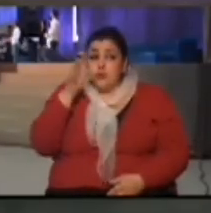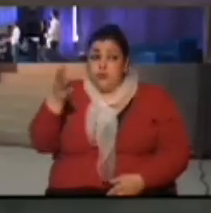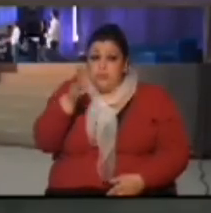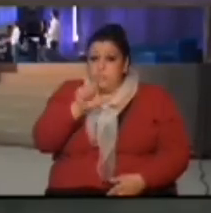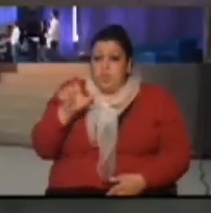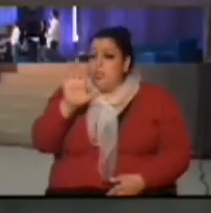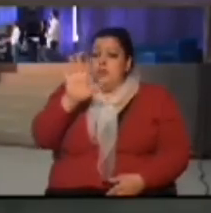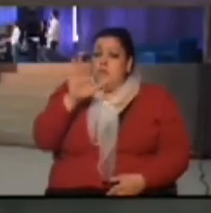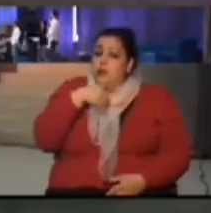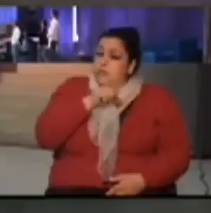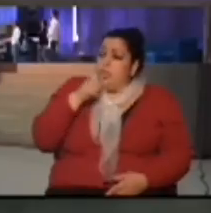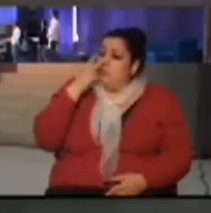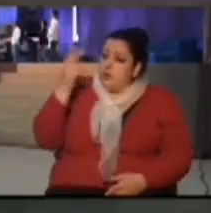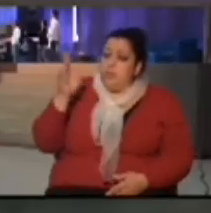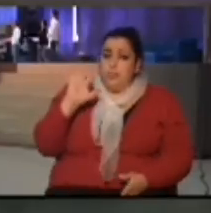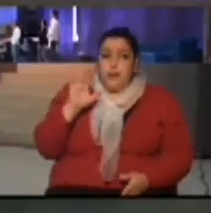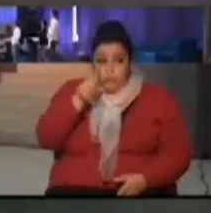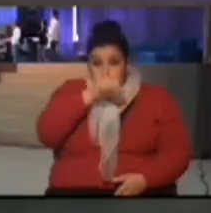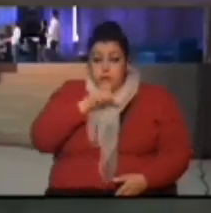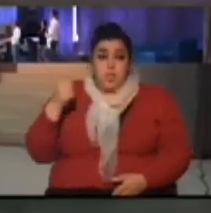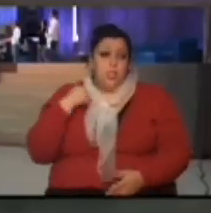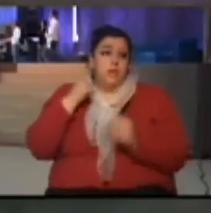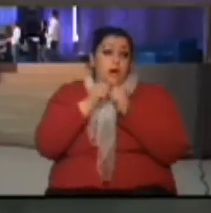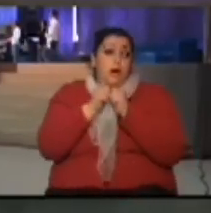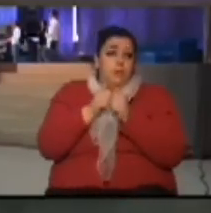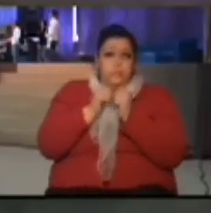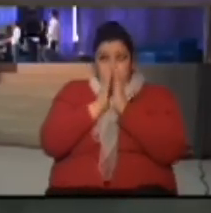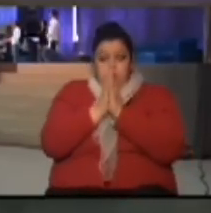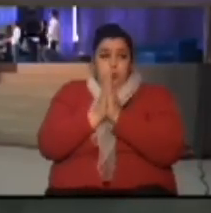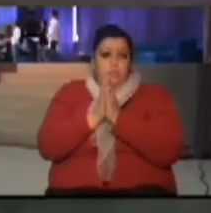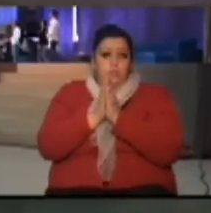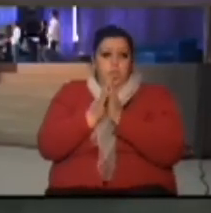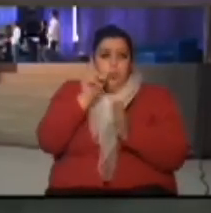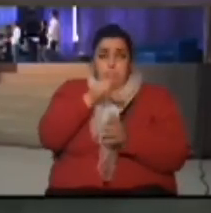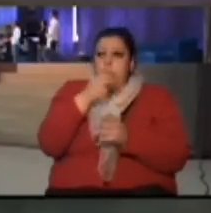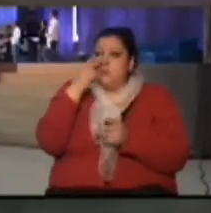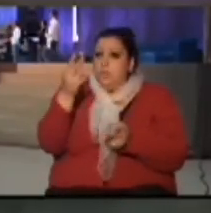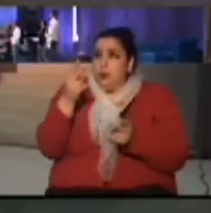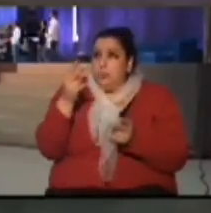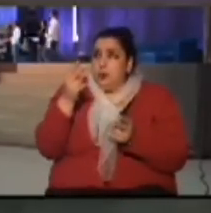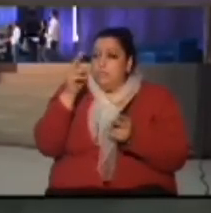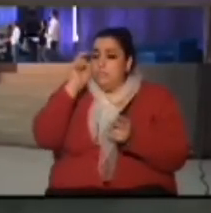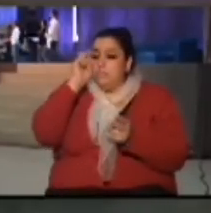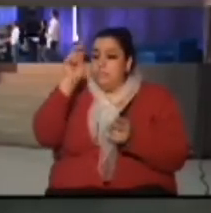առաջիններից մեկը, որ բացականչեց, ով իմ Տեր, ով իմ Աստված,